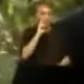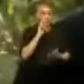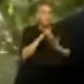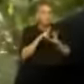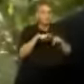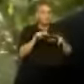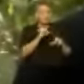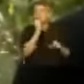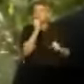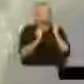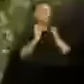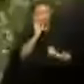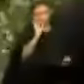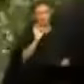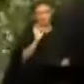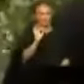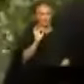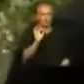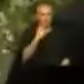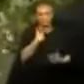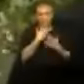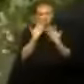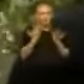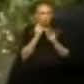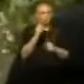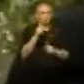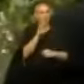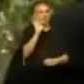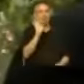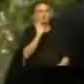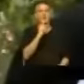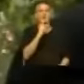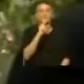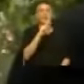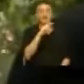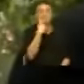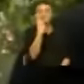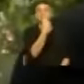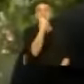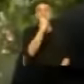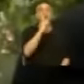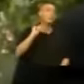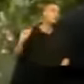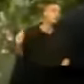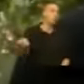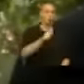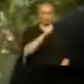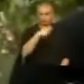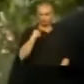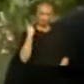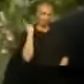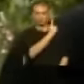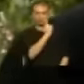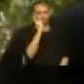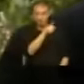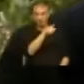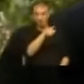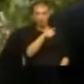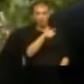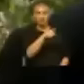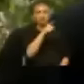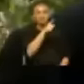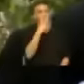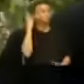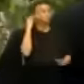במצבים הכי קשים שלהם לא ברור לי איך השופטת טובה פרי היחידה מבין השופטים שאני מופיעים אצלהם במשך